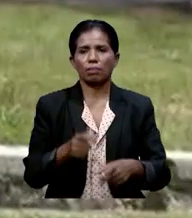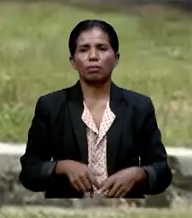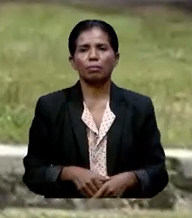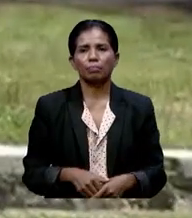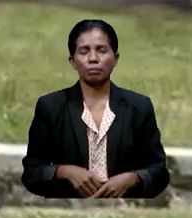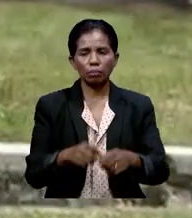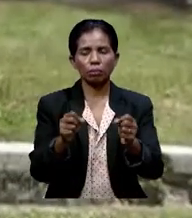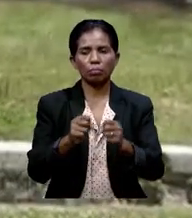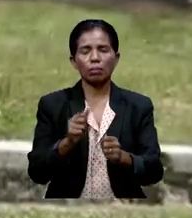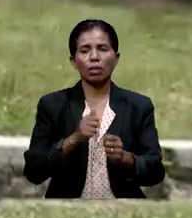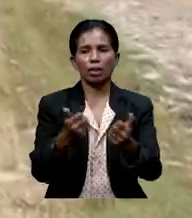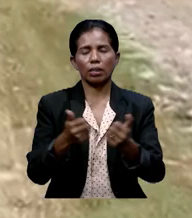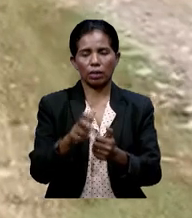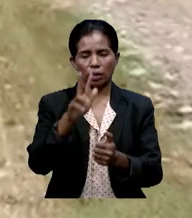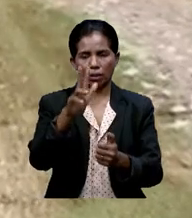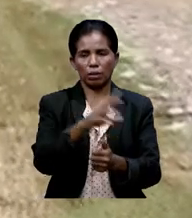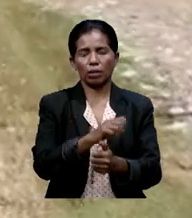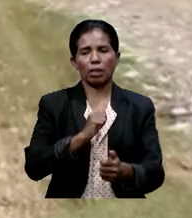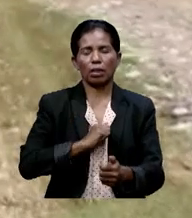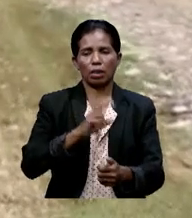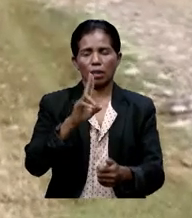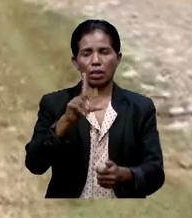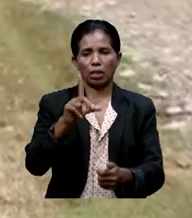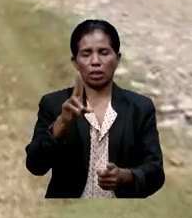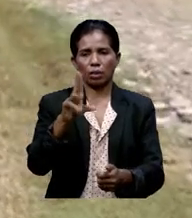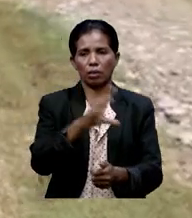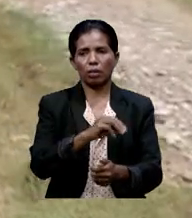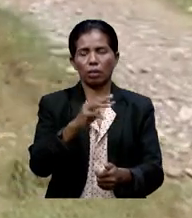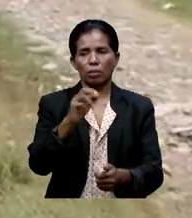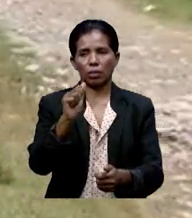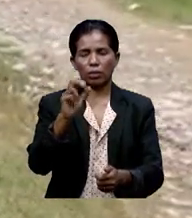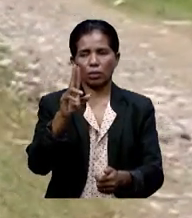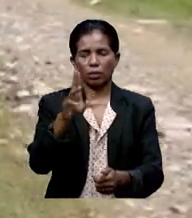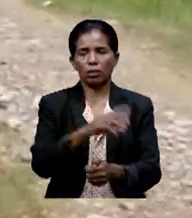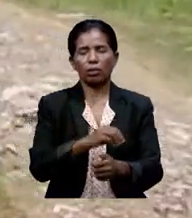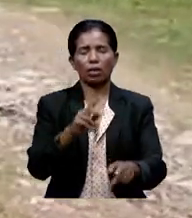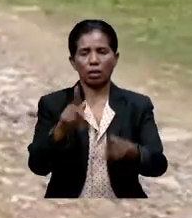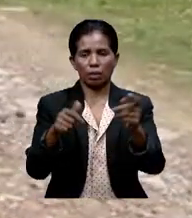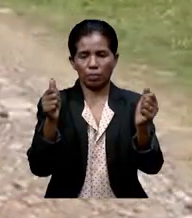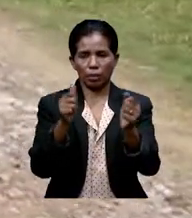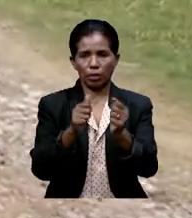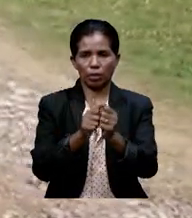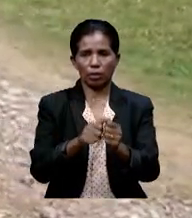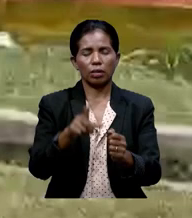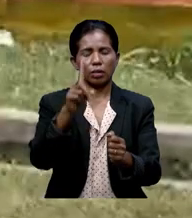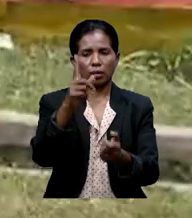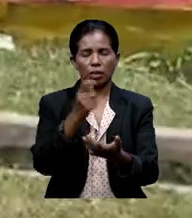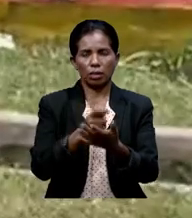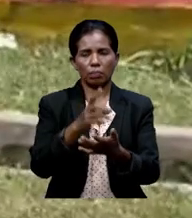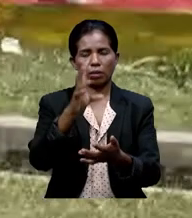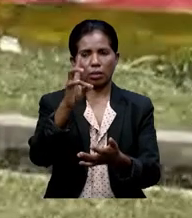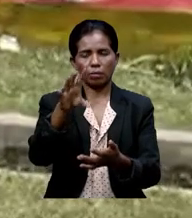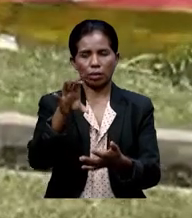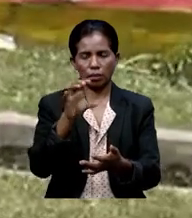suku Maununu iha aldea tolu makanesan ai leu mamalau mau suka ho total populasaun rihun ida atu swalu sianul